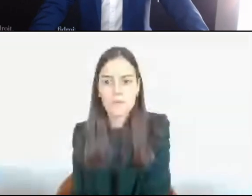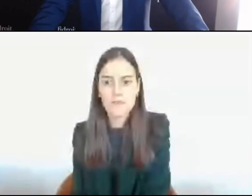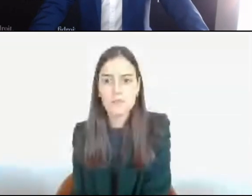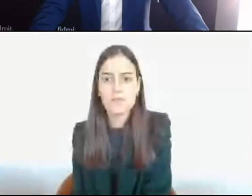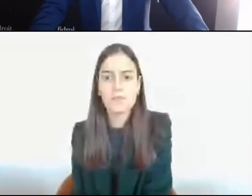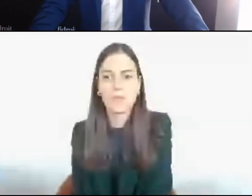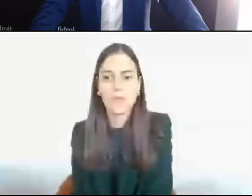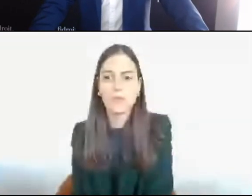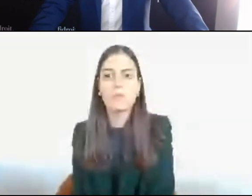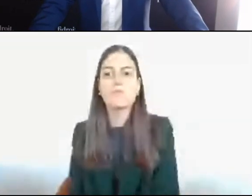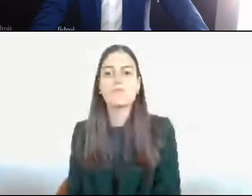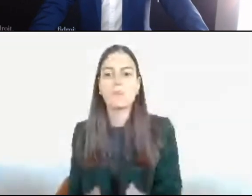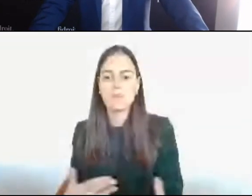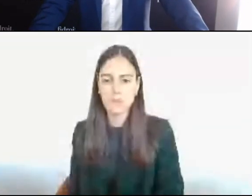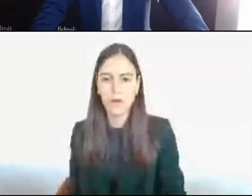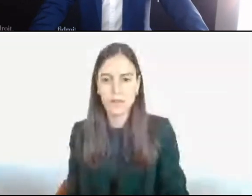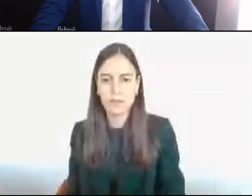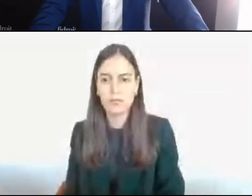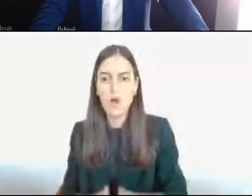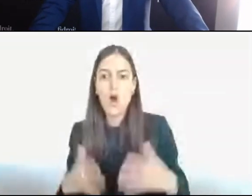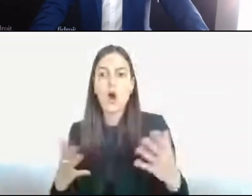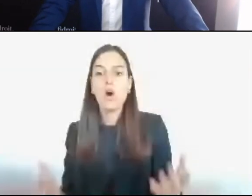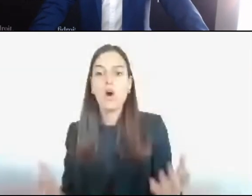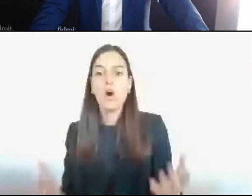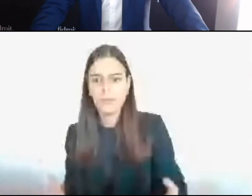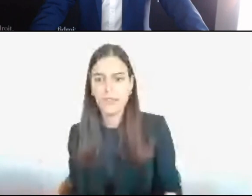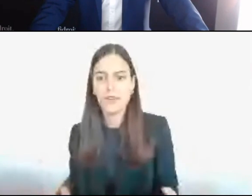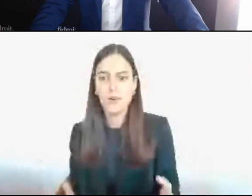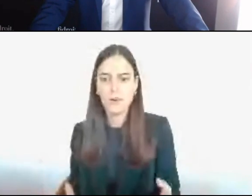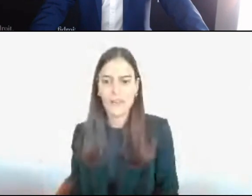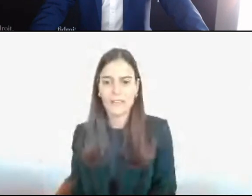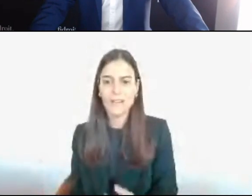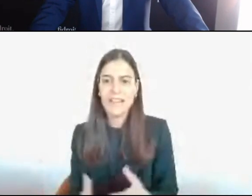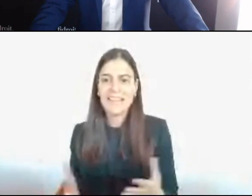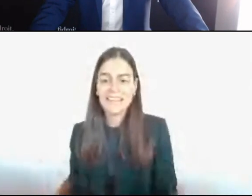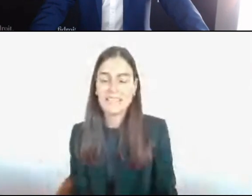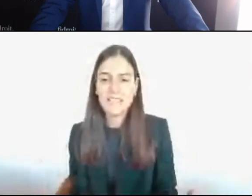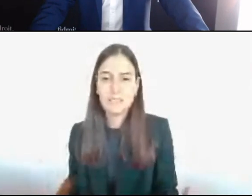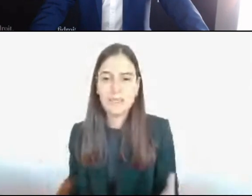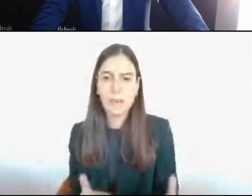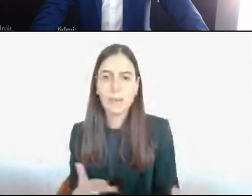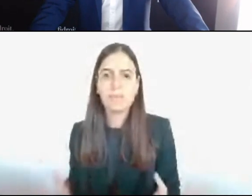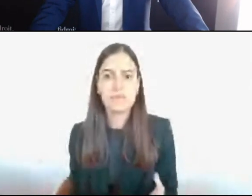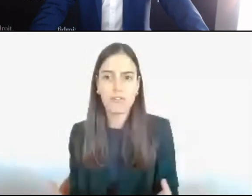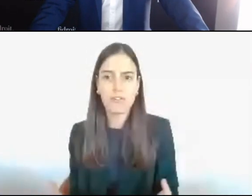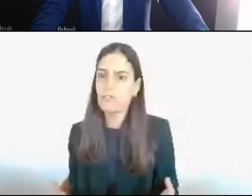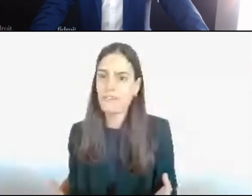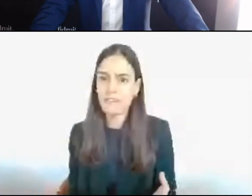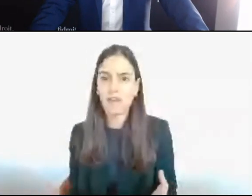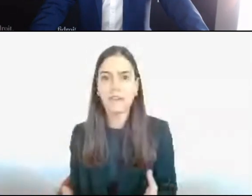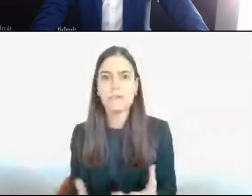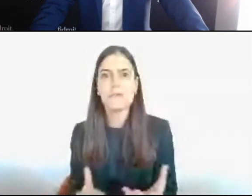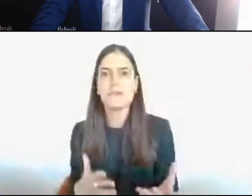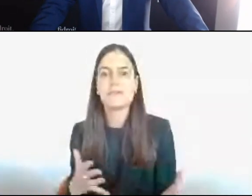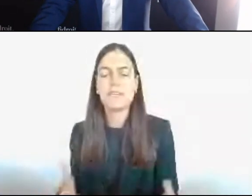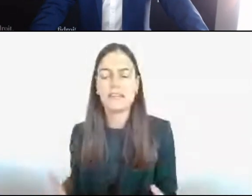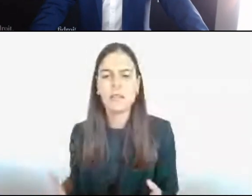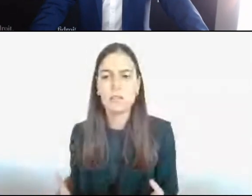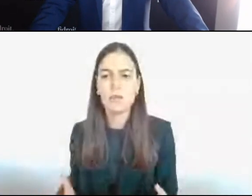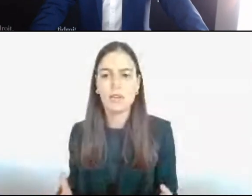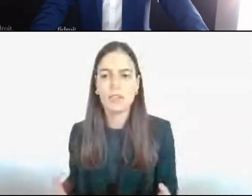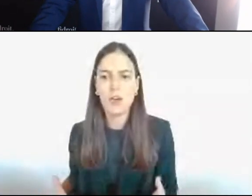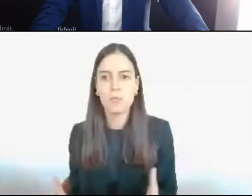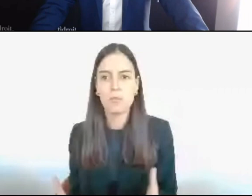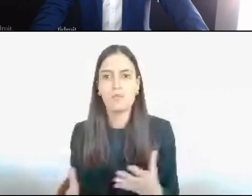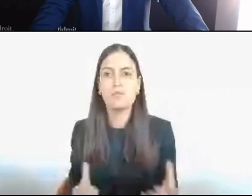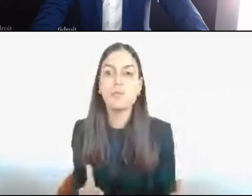prise de conscience, puisqu'on a de plus en plus de rendez-vous orientés retraite. Et ça s'explique par plusieurs facteurs. Il y a eu un certain